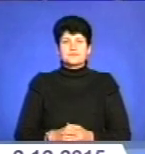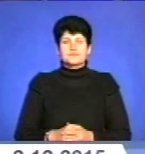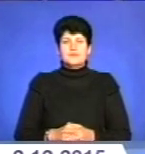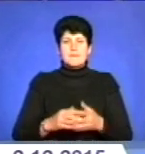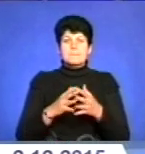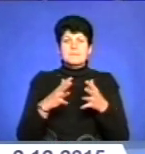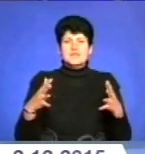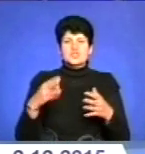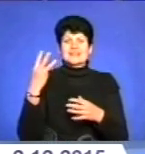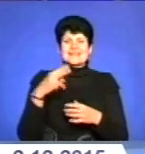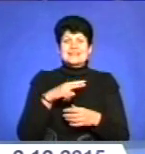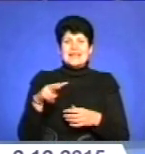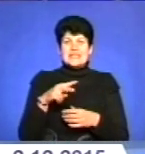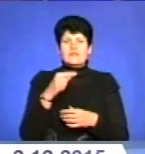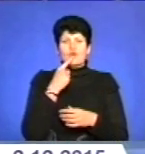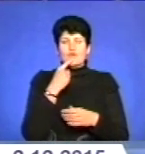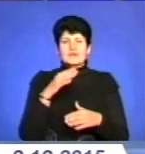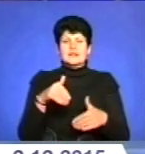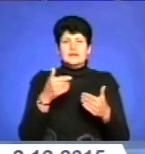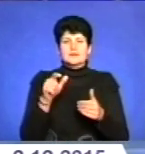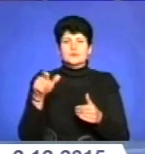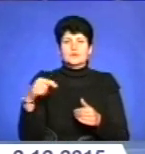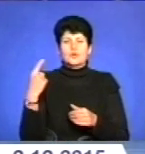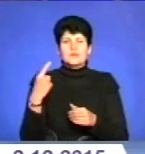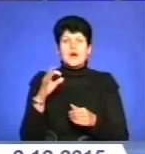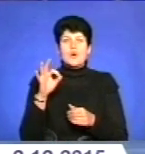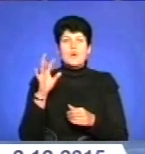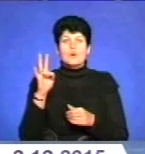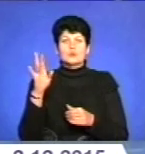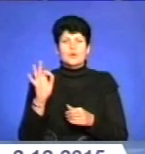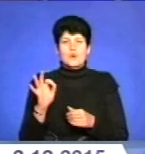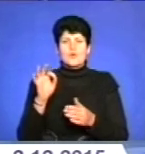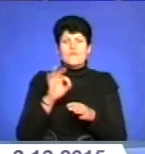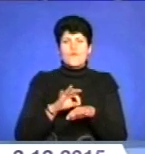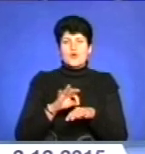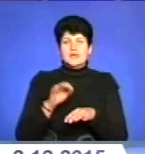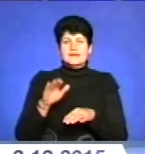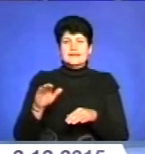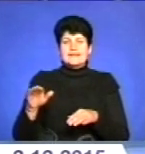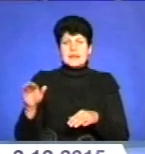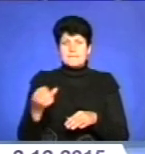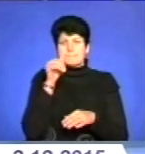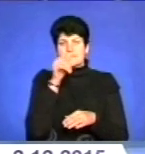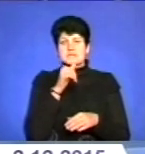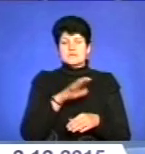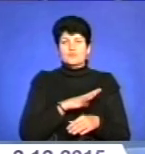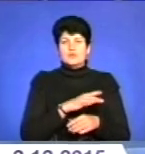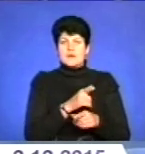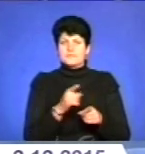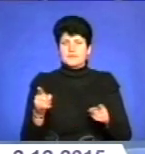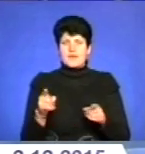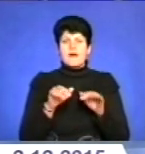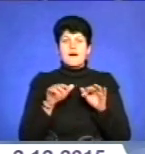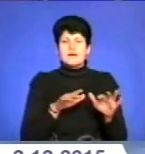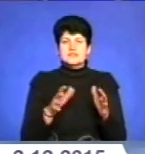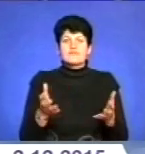Понад 30 літрів крові здали жителі області для онкохворих дітей. Місяць тривала всеукраїнська акція «Врятуй дитині життя». Проект